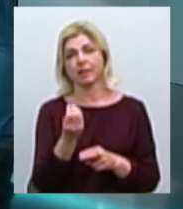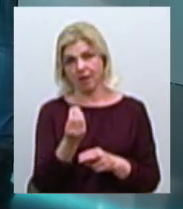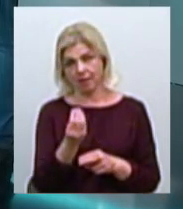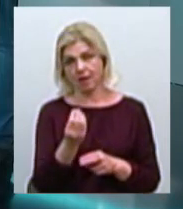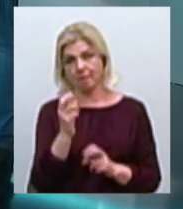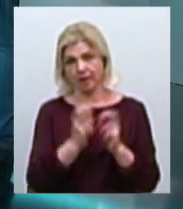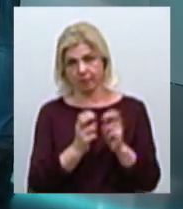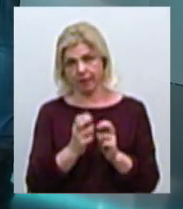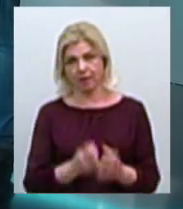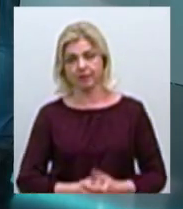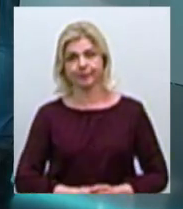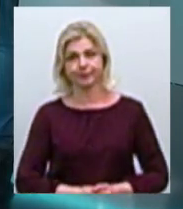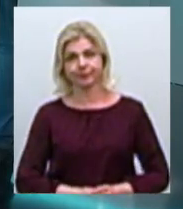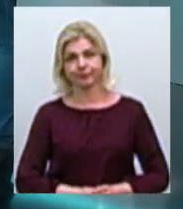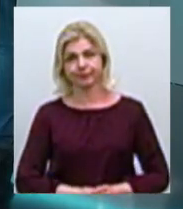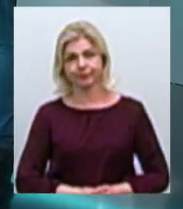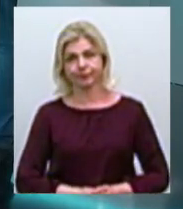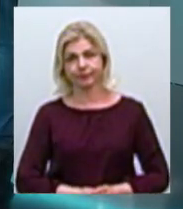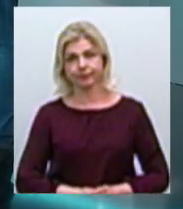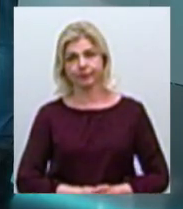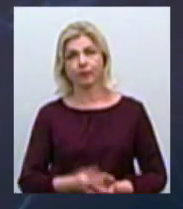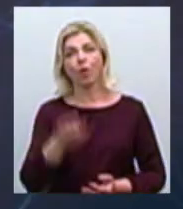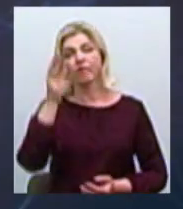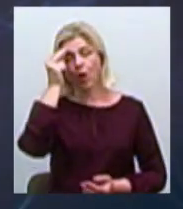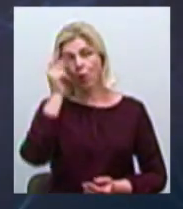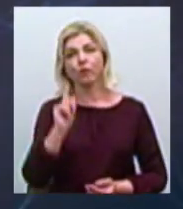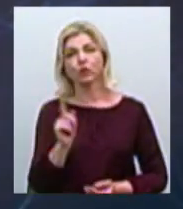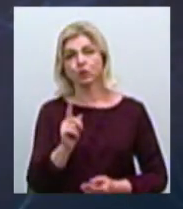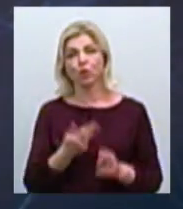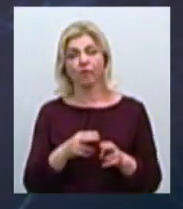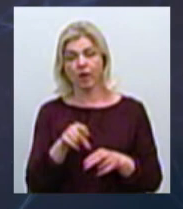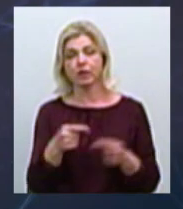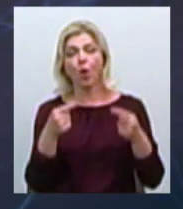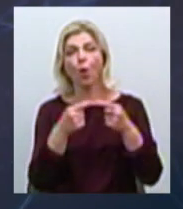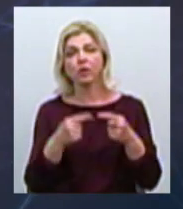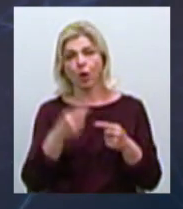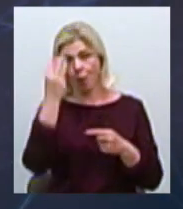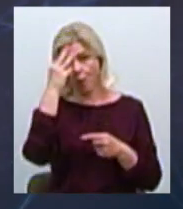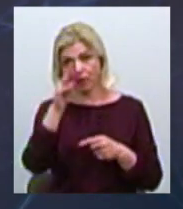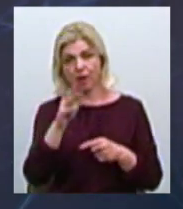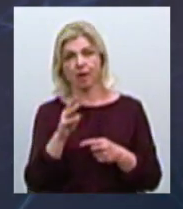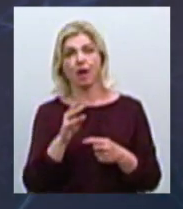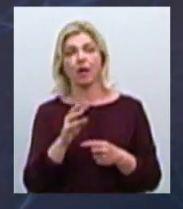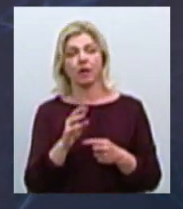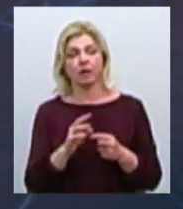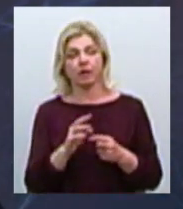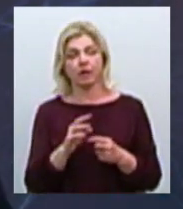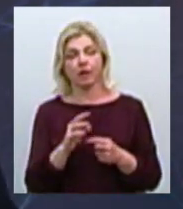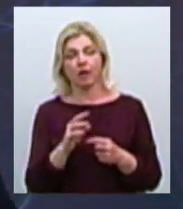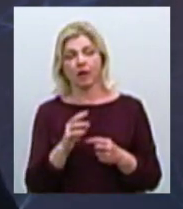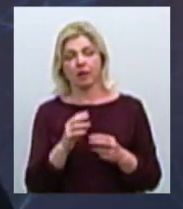которое эксплуатирует эти автобусы. Угу. Враховуючи те, що в цих конкретних моделях, ну хоча б взяти тільки мости,